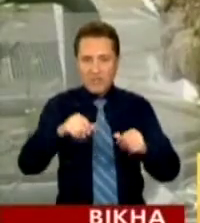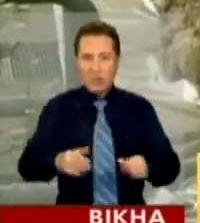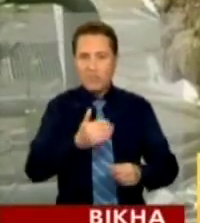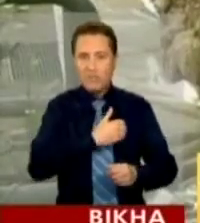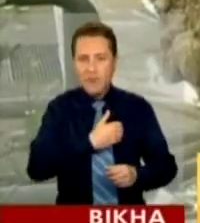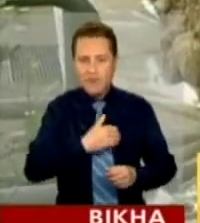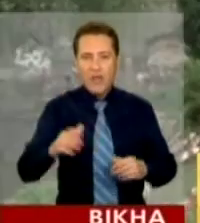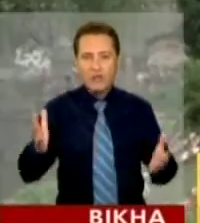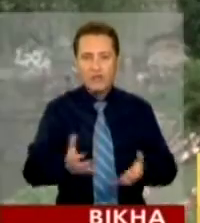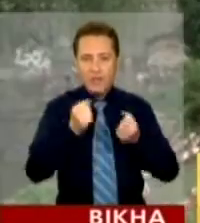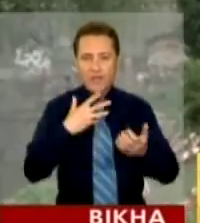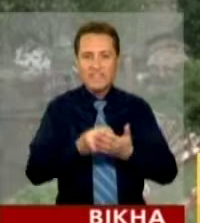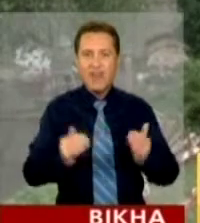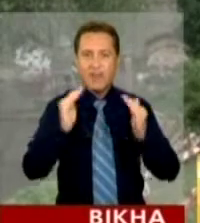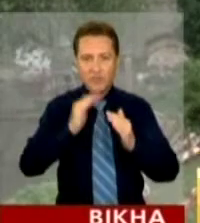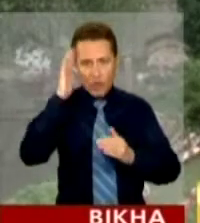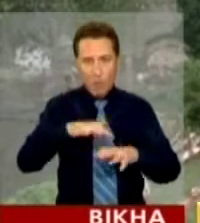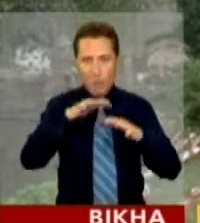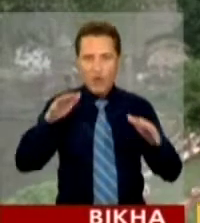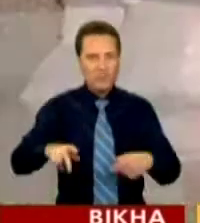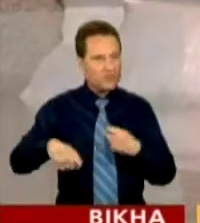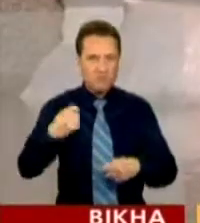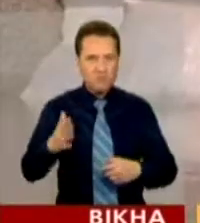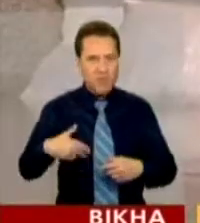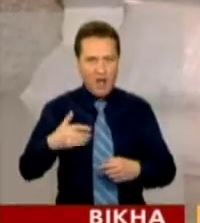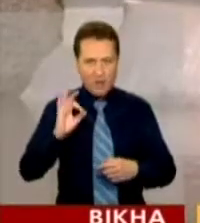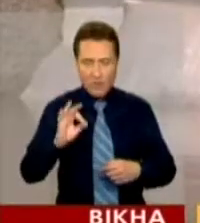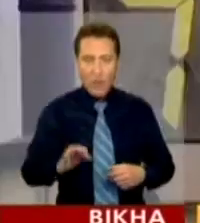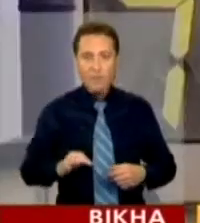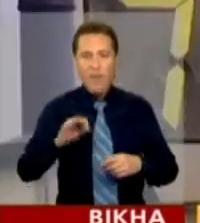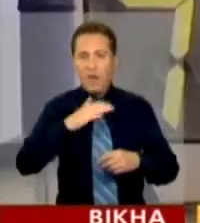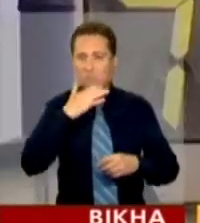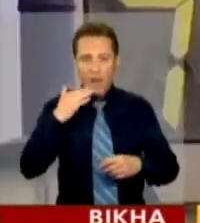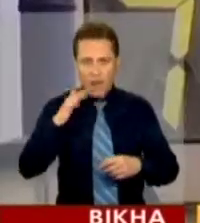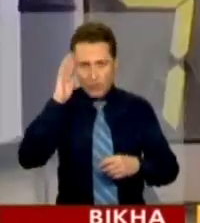свої помешкання від повені. Та марно. У багатьох будинках вже клюпоче вода.